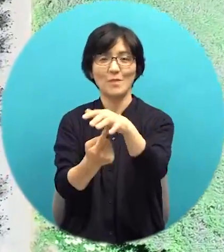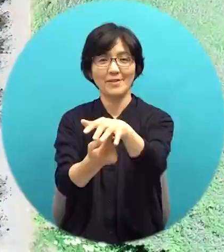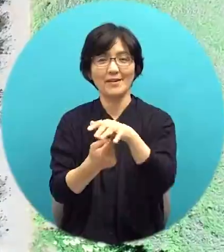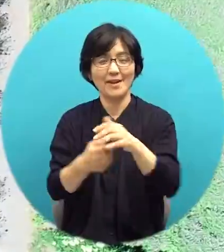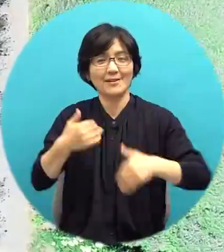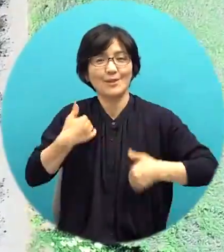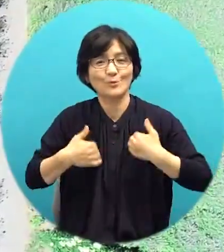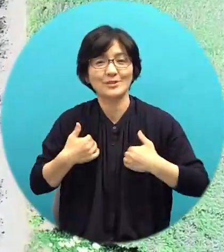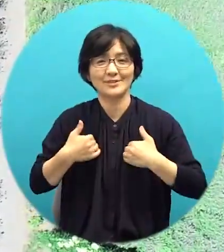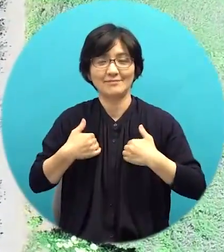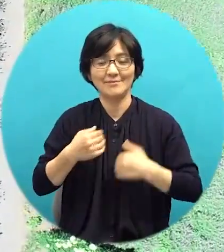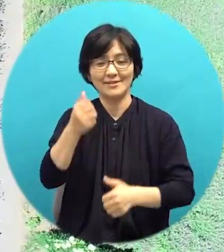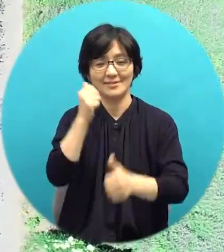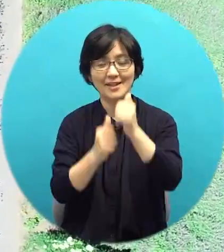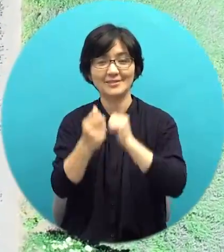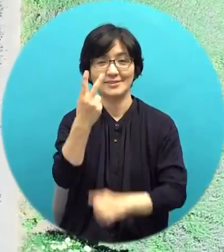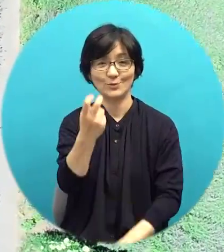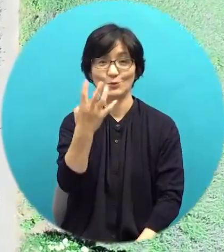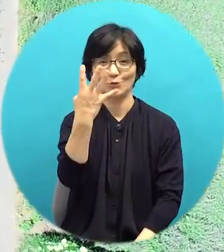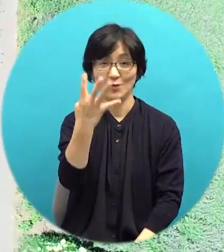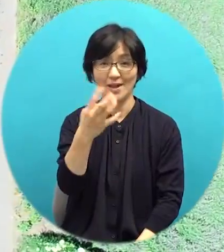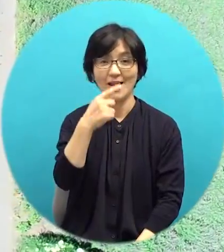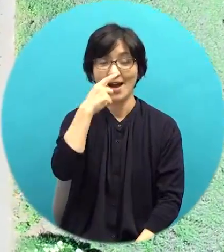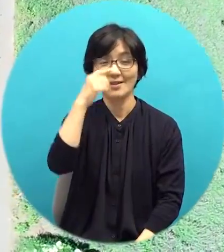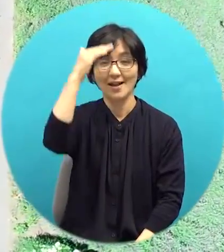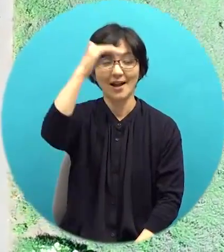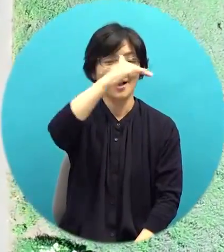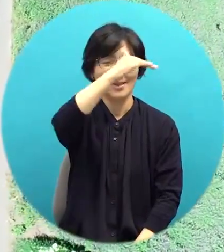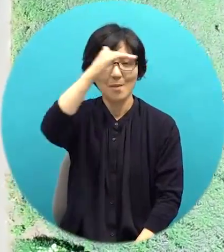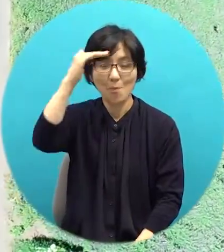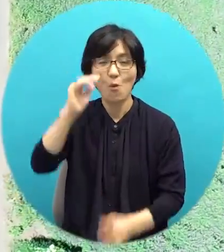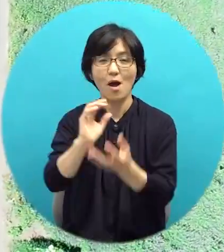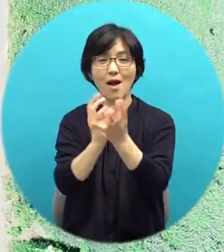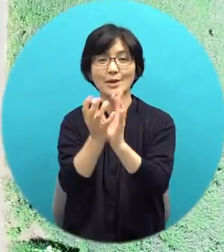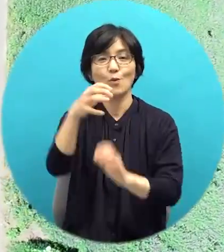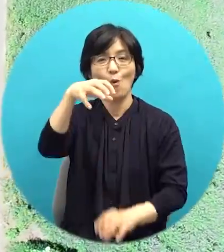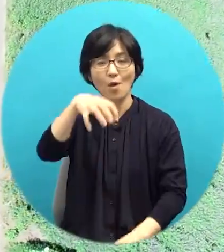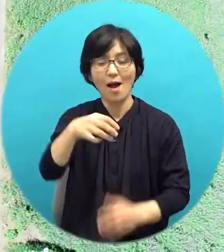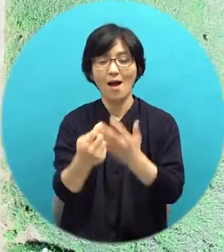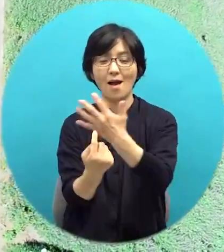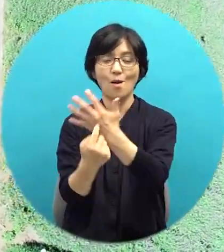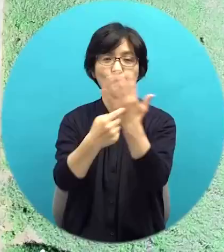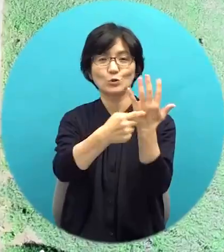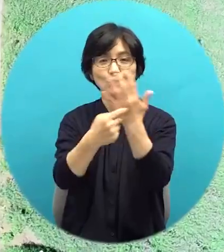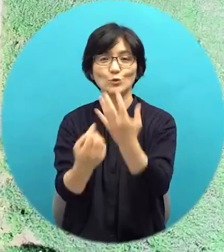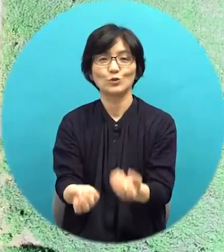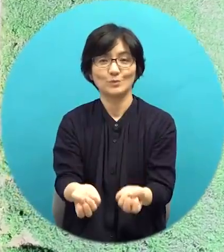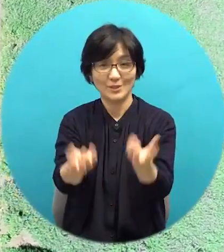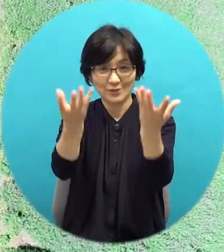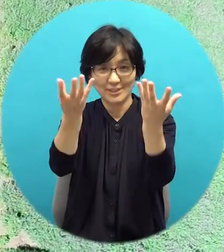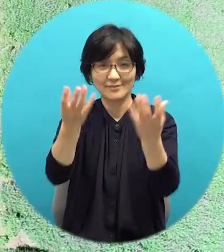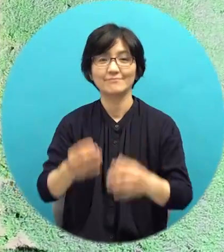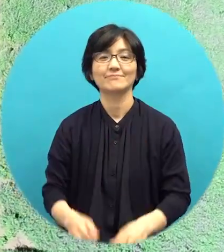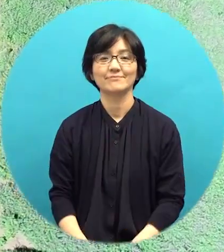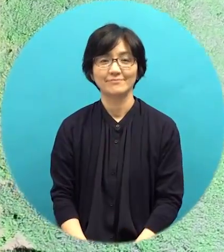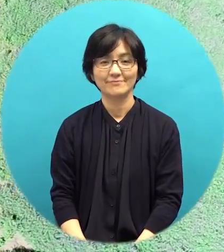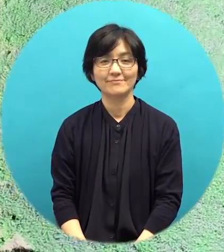める第24回花高展望花農家コスモス祭りをご紹介します。